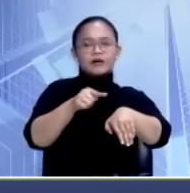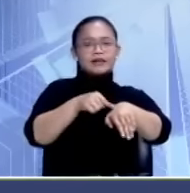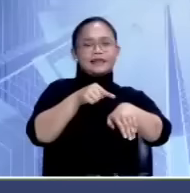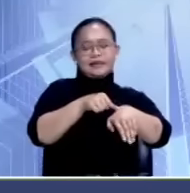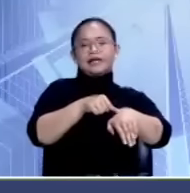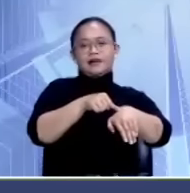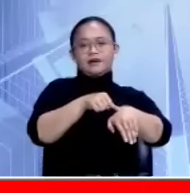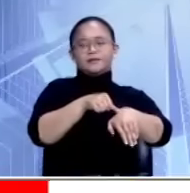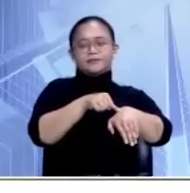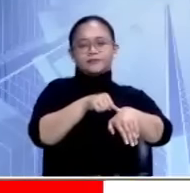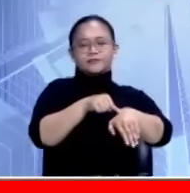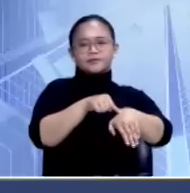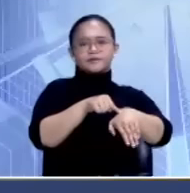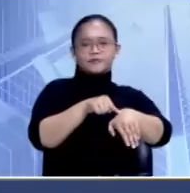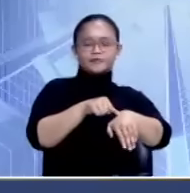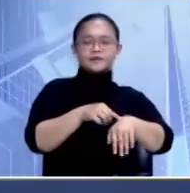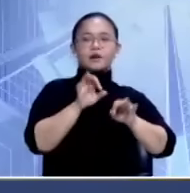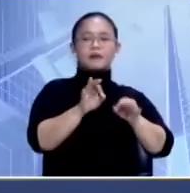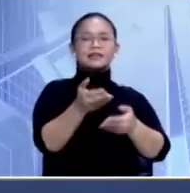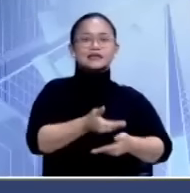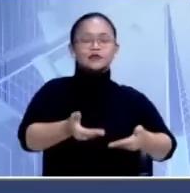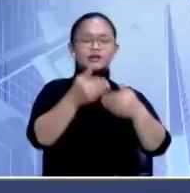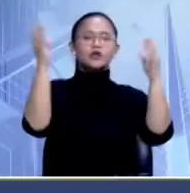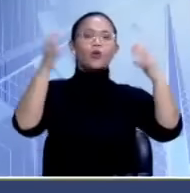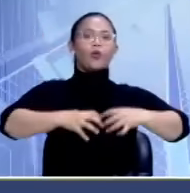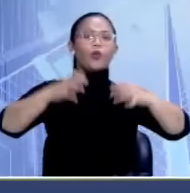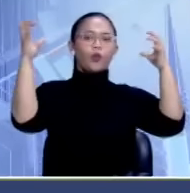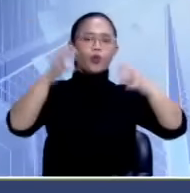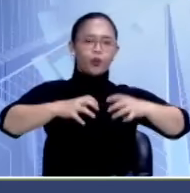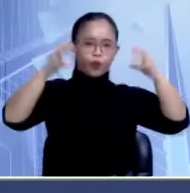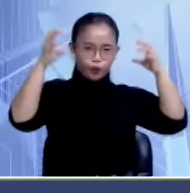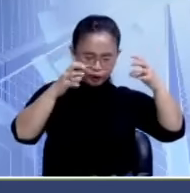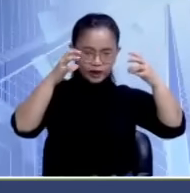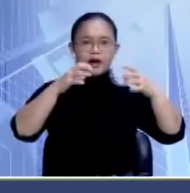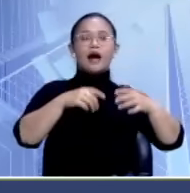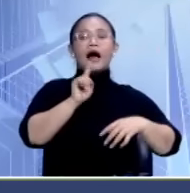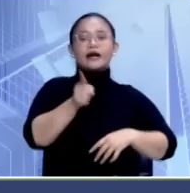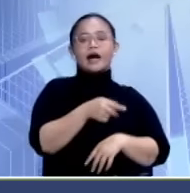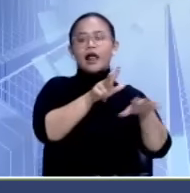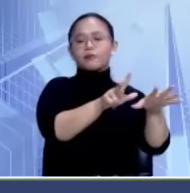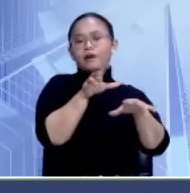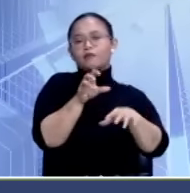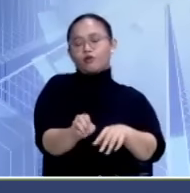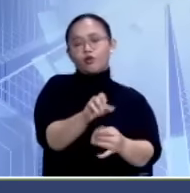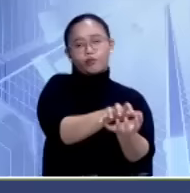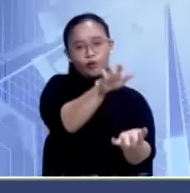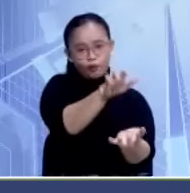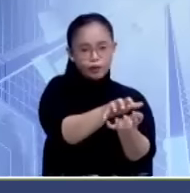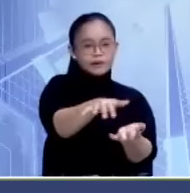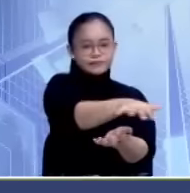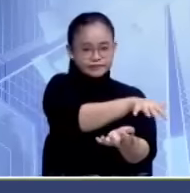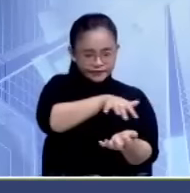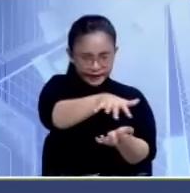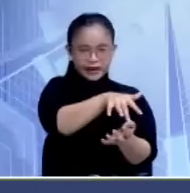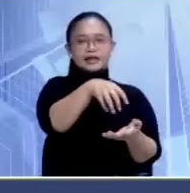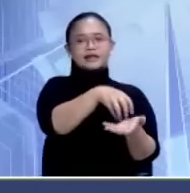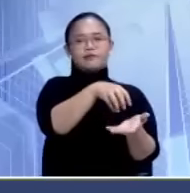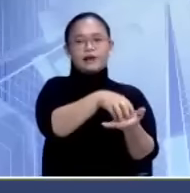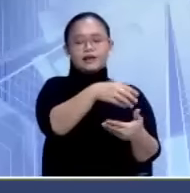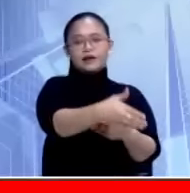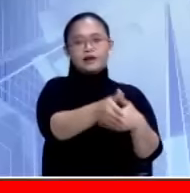tembok dekat pembatas kolam jebol saat hujan deras. Total ada 80 ekor buaya yang dititipkan BKSDA di